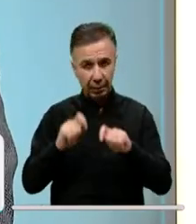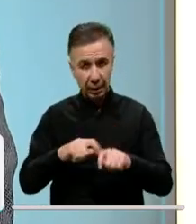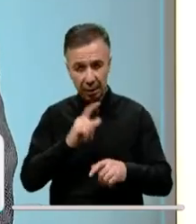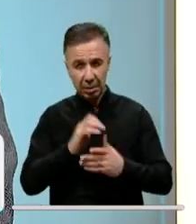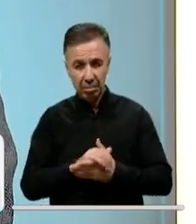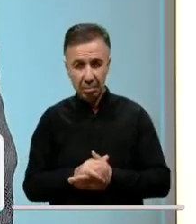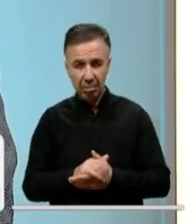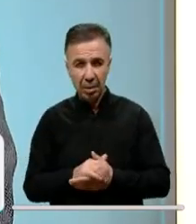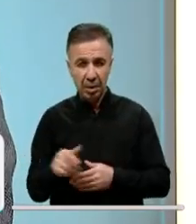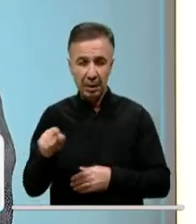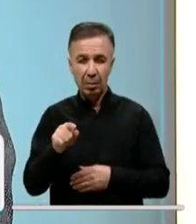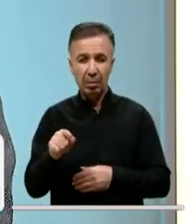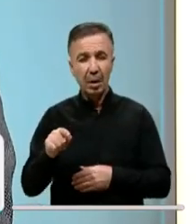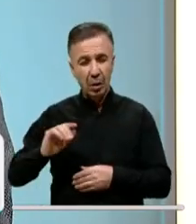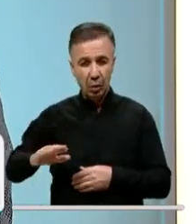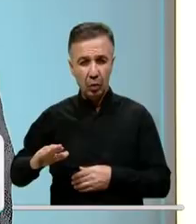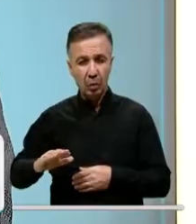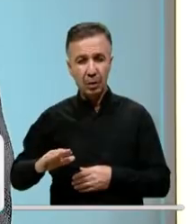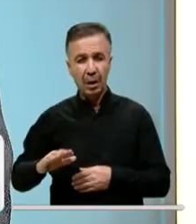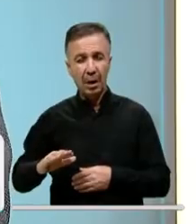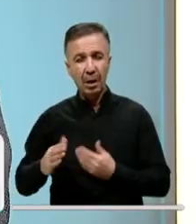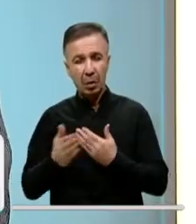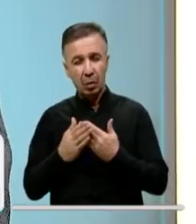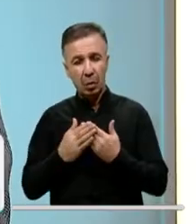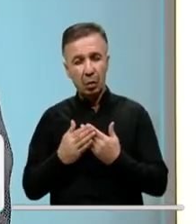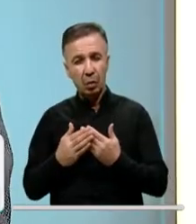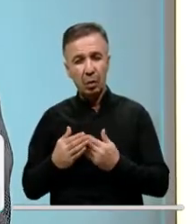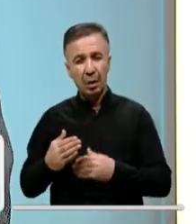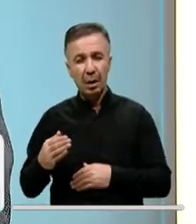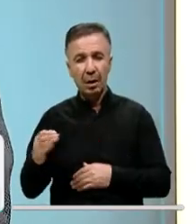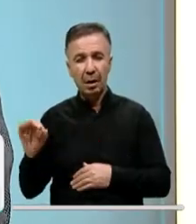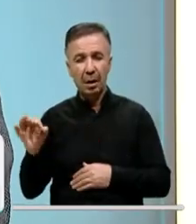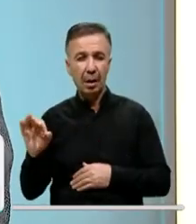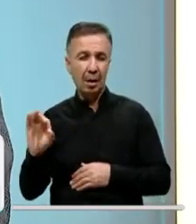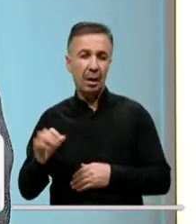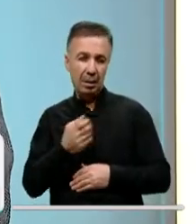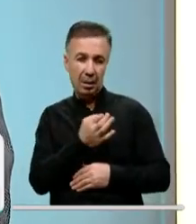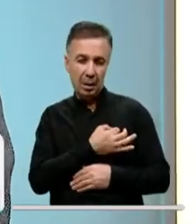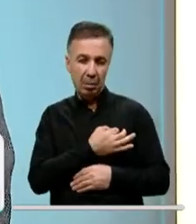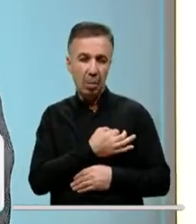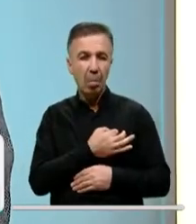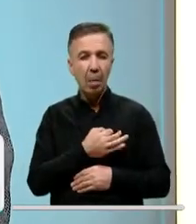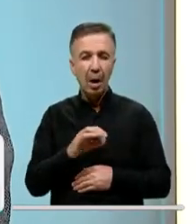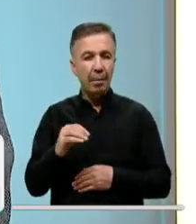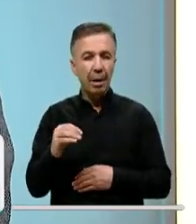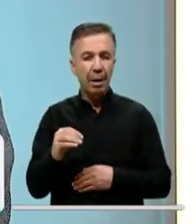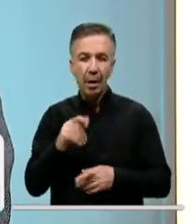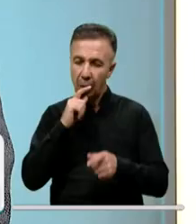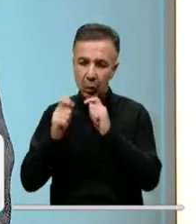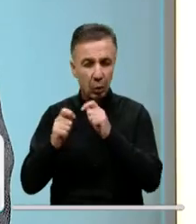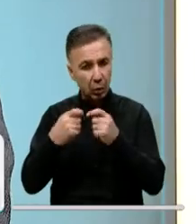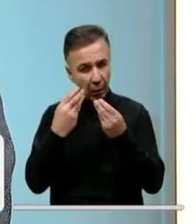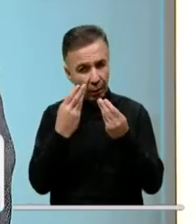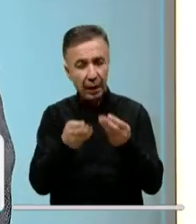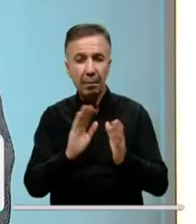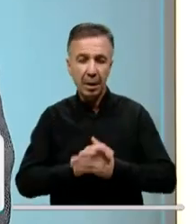benim çocuğuma getirin, ben sizin çocuğunuza getireyim. Öyle bir anlaşma da yok. Öyle bir beklenti içine girilmesi de